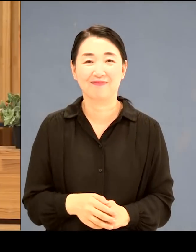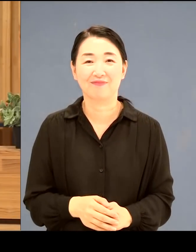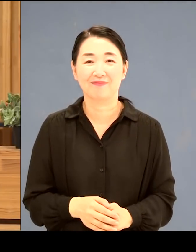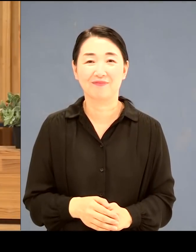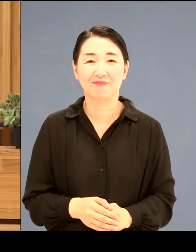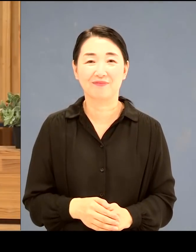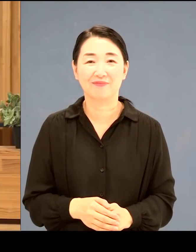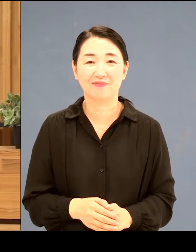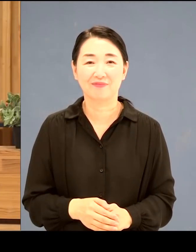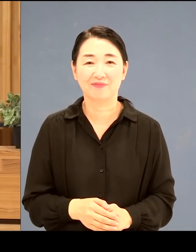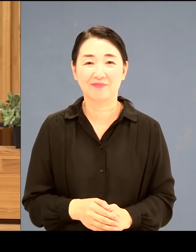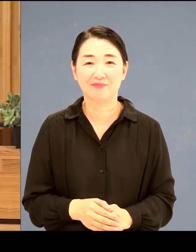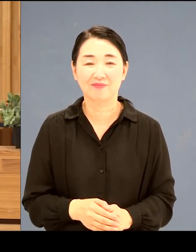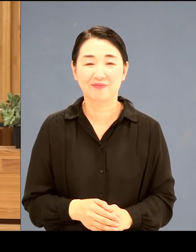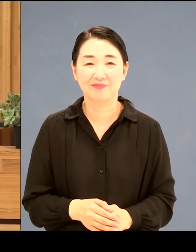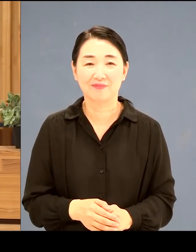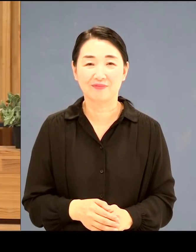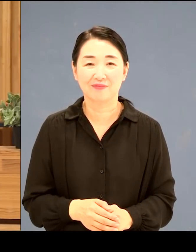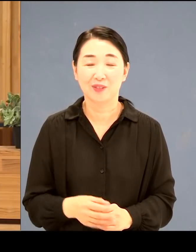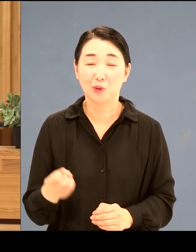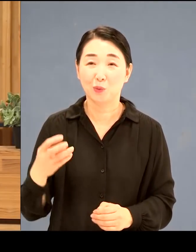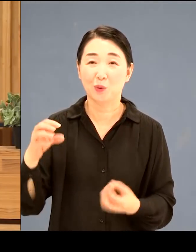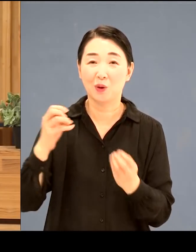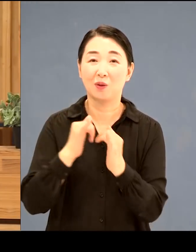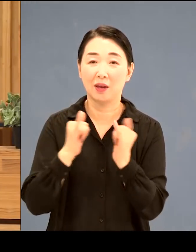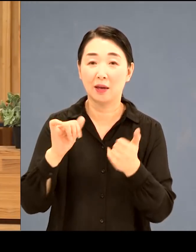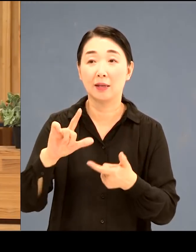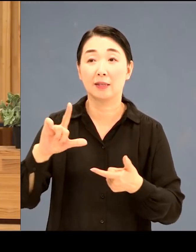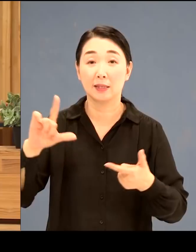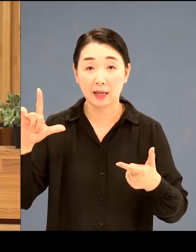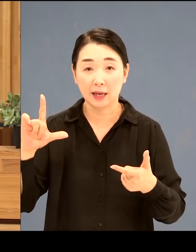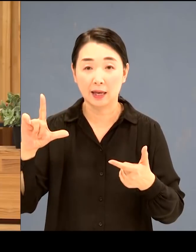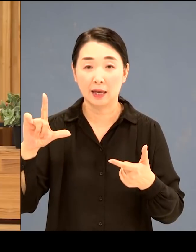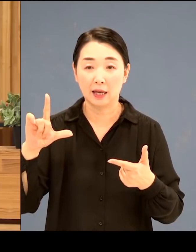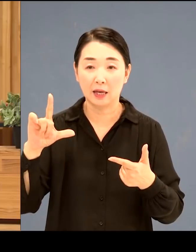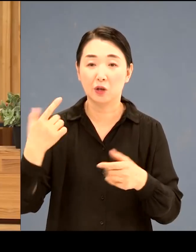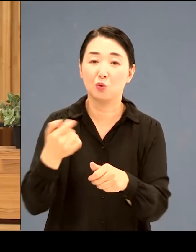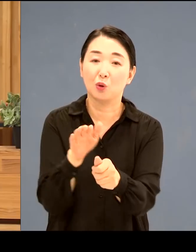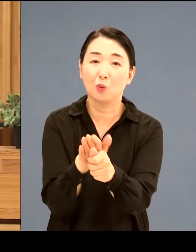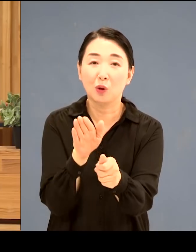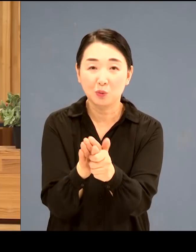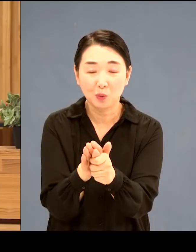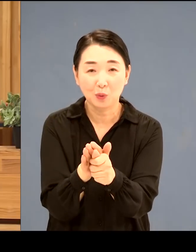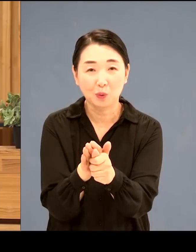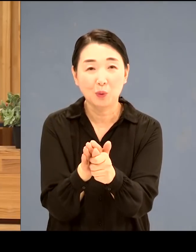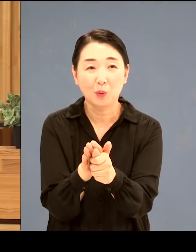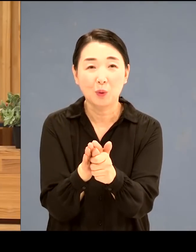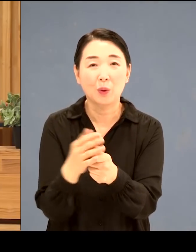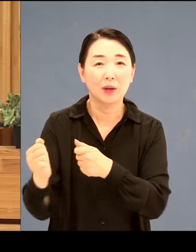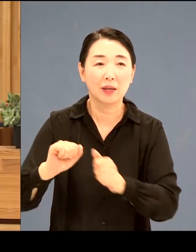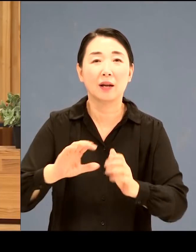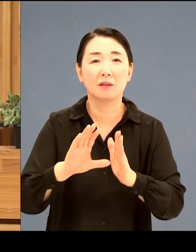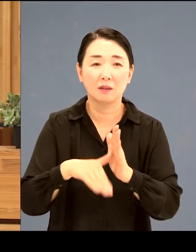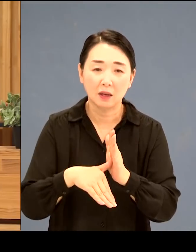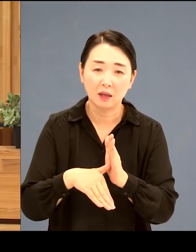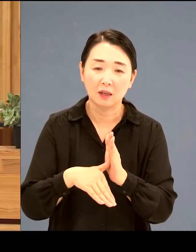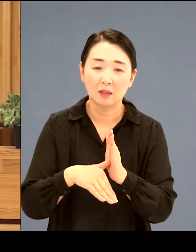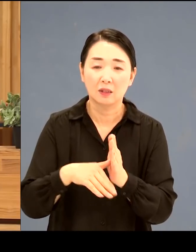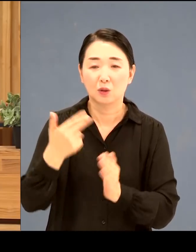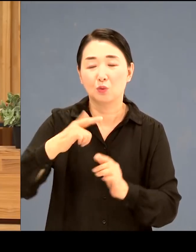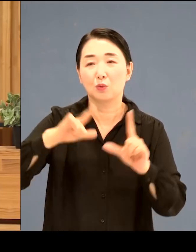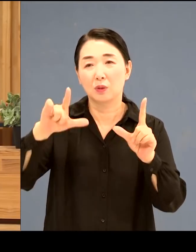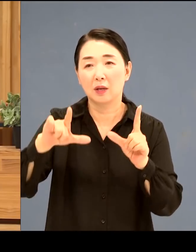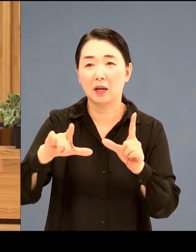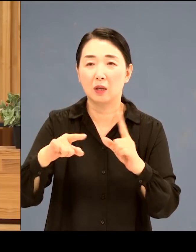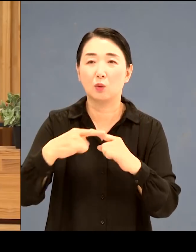근데 사실 아까 그 네로라 하는 스타분들 스타일리스트 일하시면서 사실 주일날 주일 성수를 한다든가 신앙생활을 열심히 한다는 것이 좀